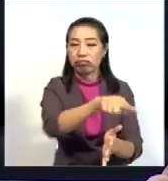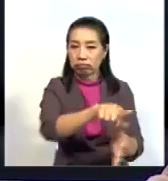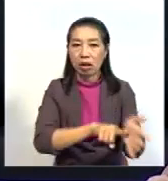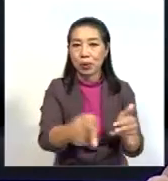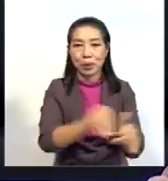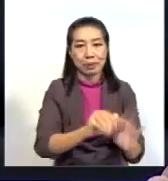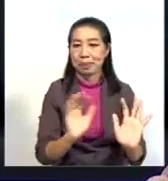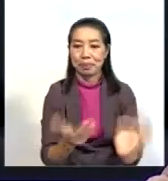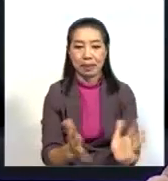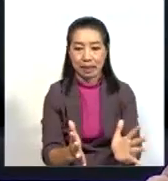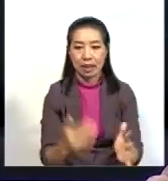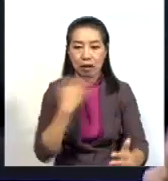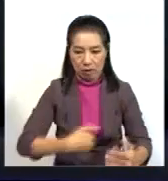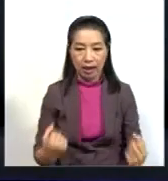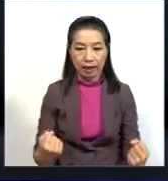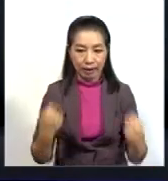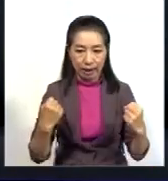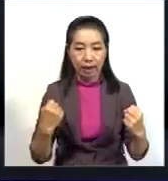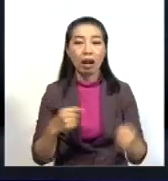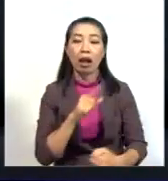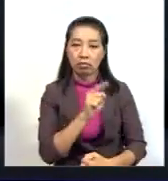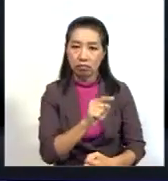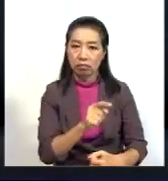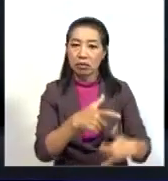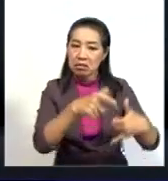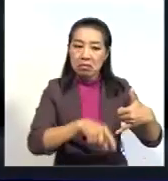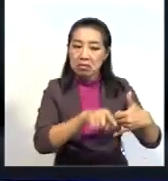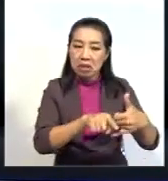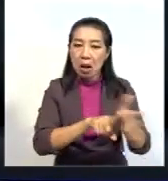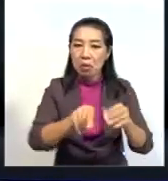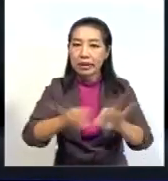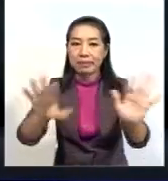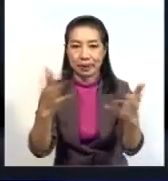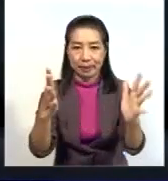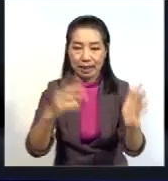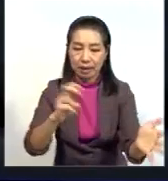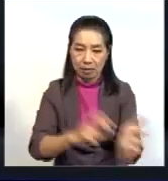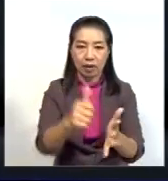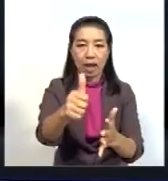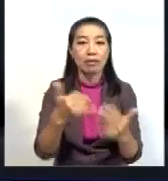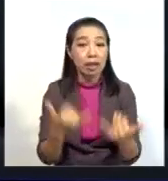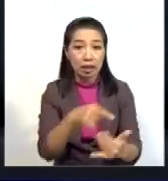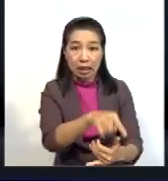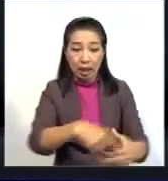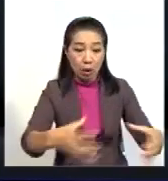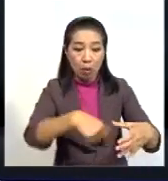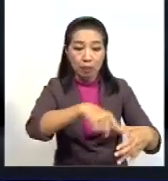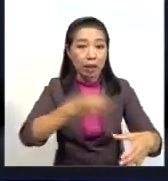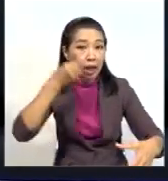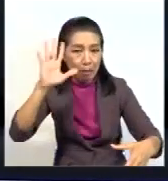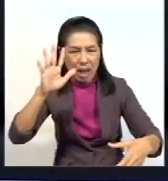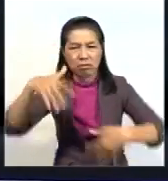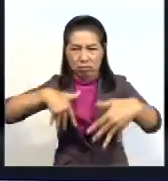คนที่แข็งแรงนะครับแล้วเป็นบุคคลที่ไม่น่าจะแพร่โรคละนะครับเพราะฉะนั้นเนี่ยอยากจะให้คนไทยต้อน